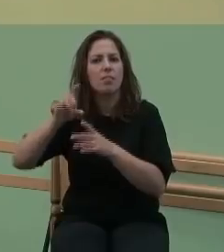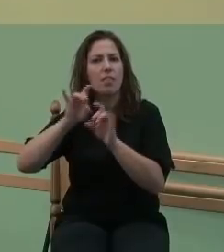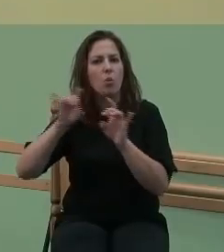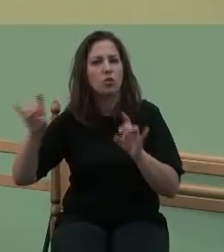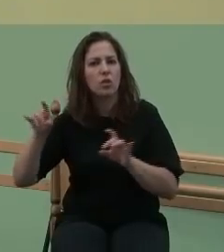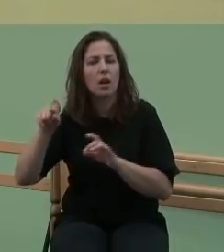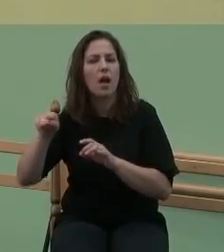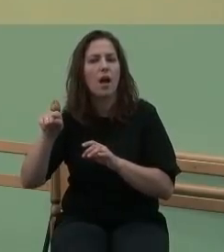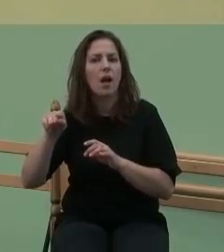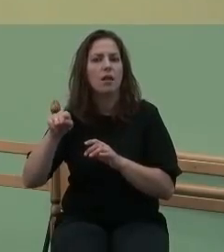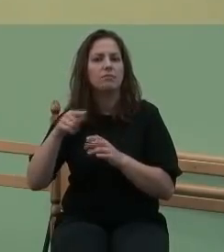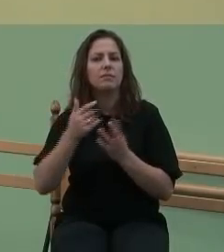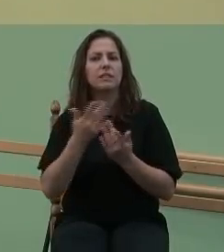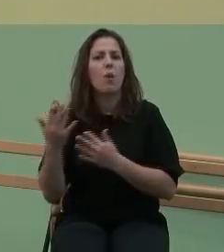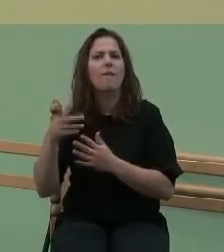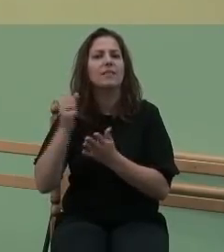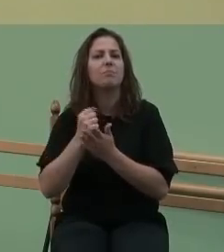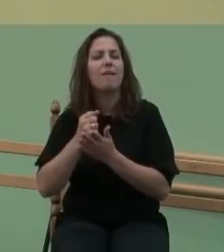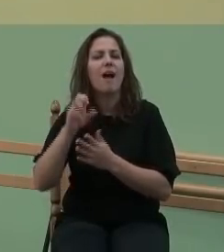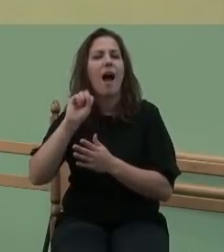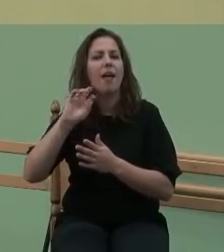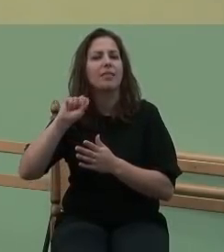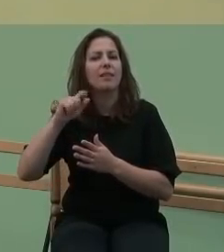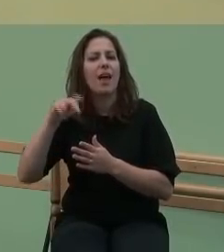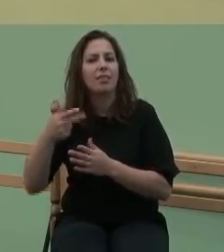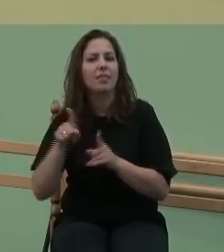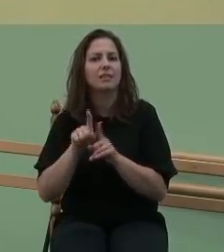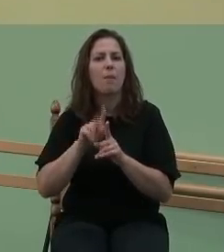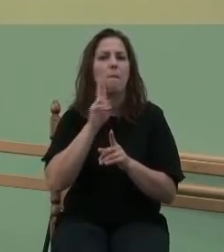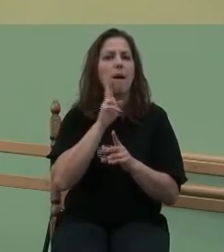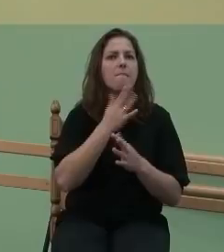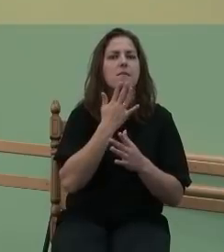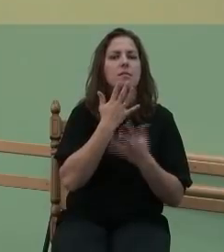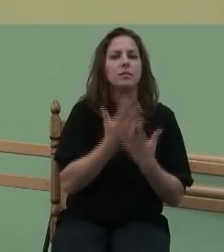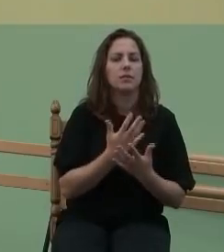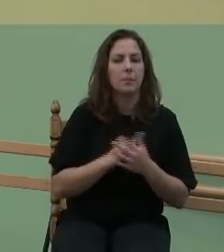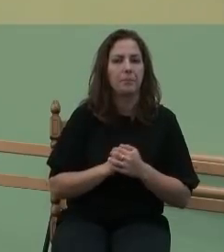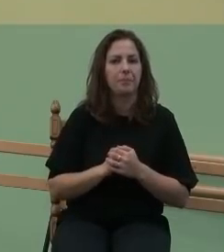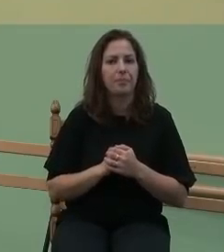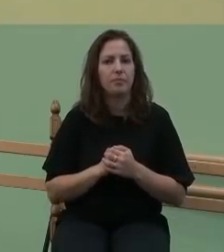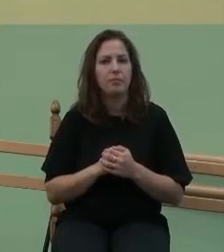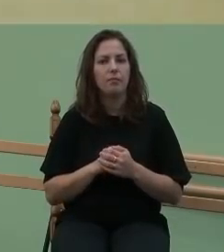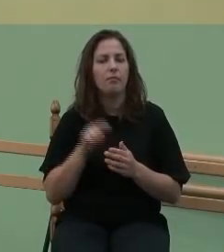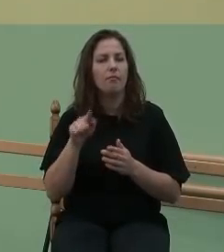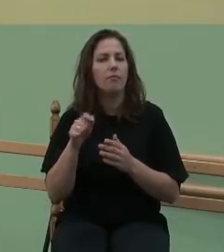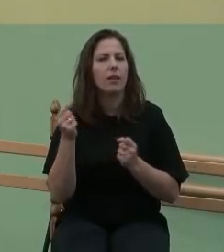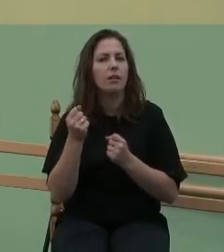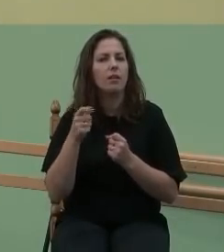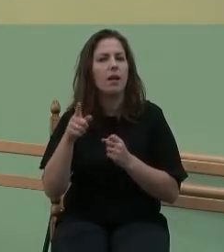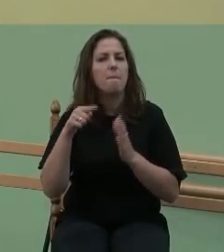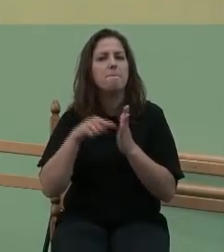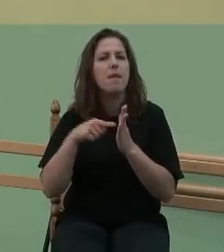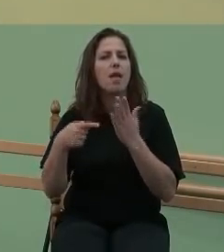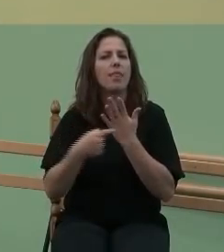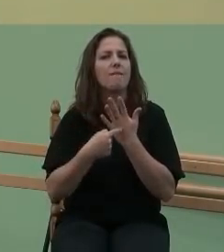podlizać, załatwi sprawę Adriana tak, jak mama Adriana sobie tego życzy. Proszę Państwa, ten film jest